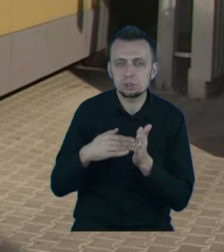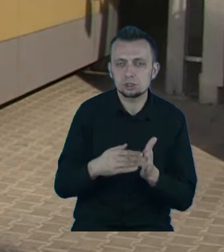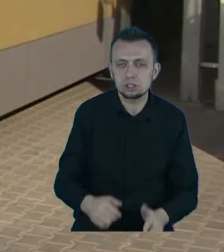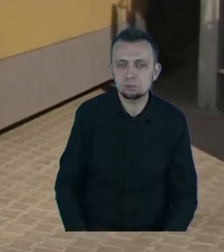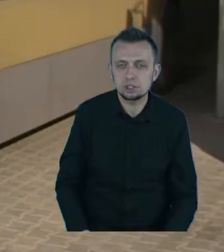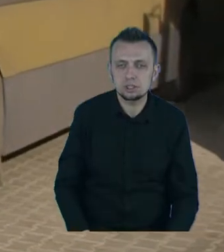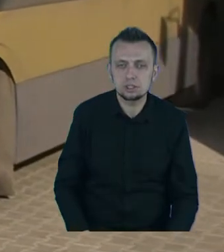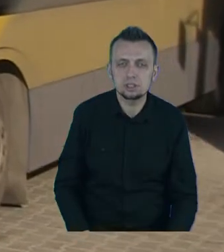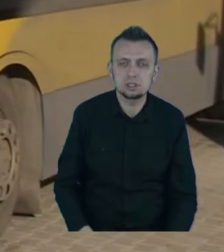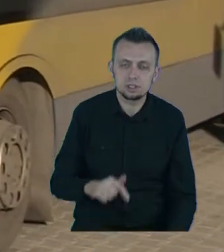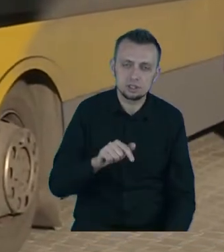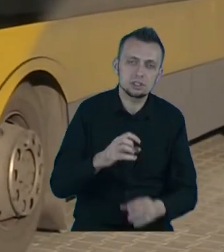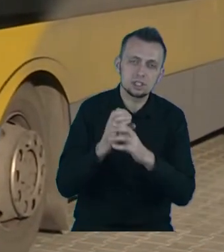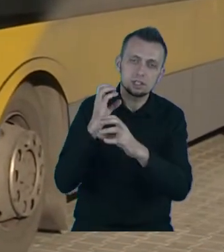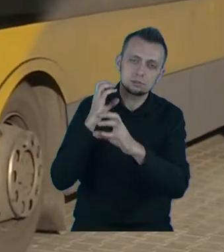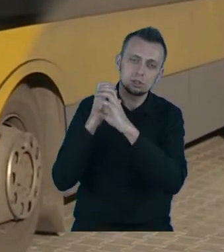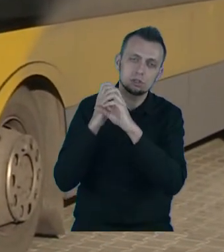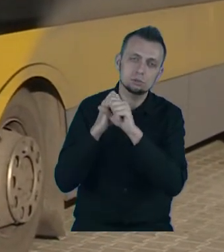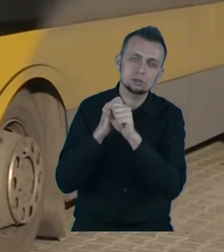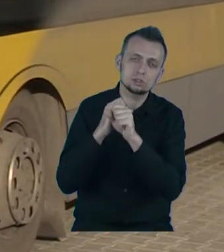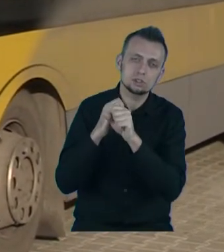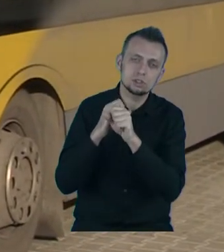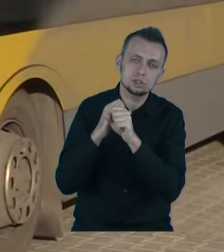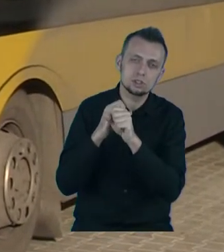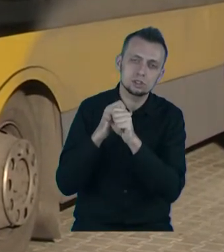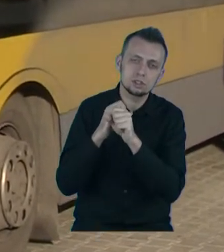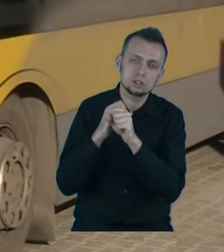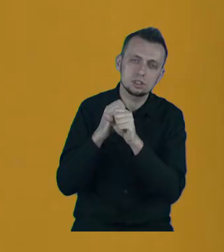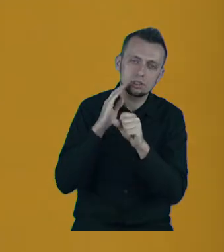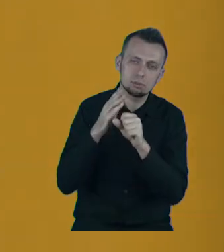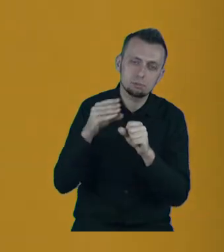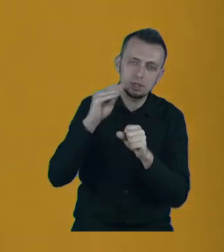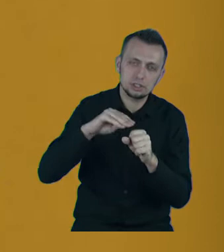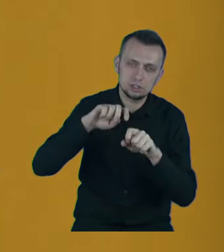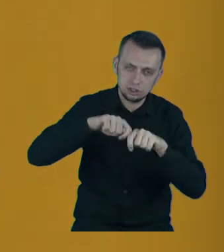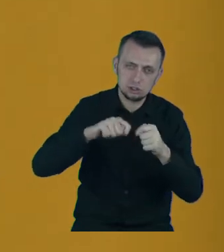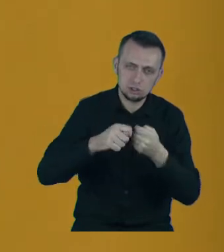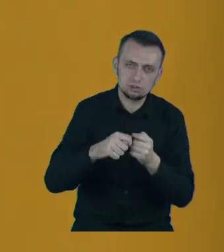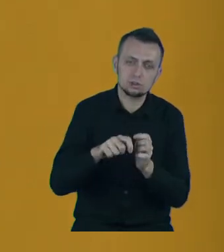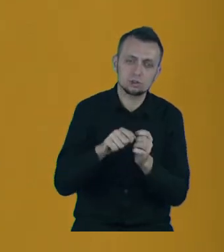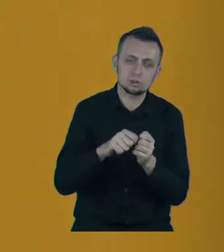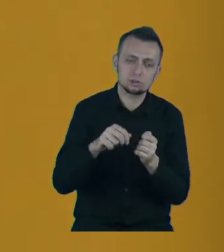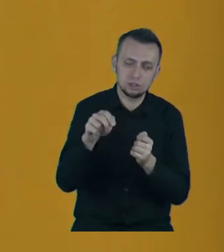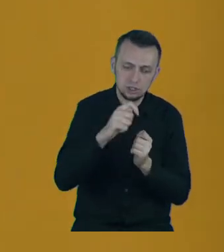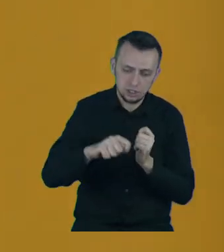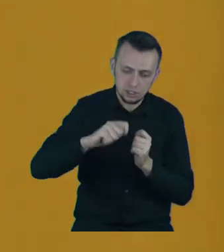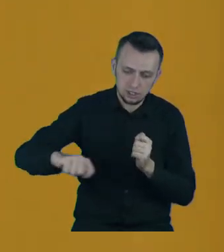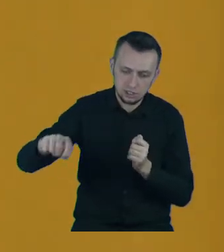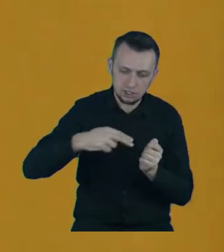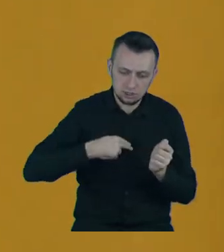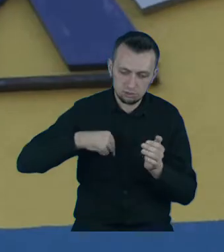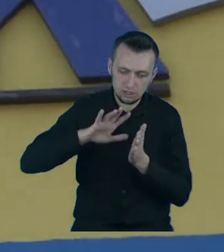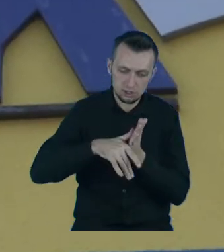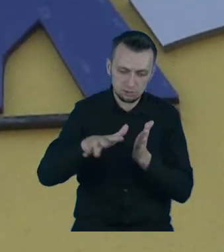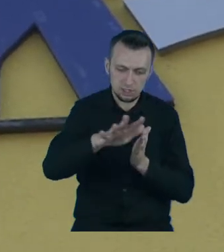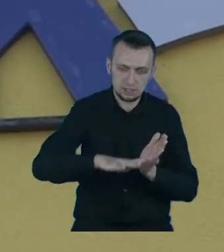marki Solaris, gdzie został ogłoszony przetarg, będzie jeszcze w miesiącu grudniu obsługiwał naszych pasażerów tutaj po naszych